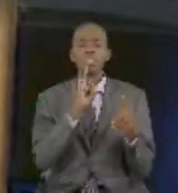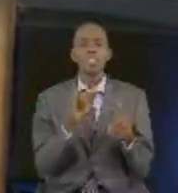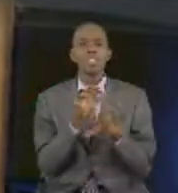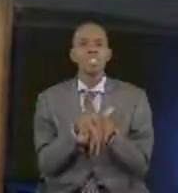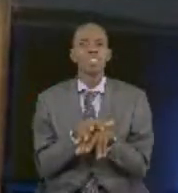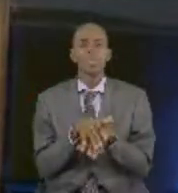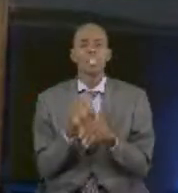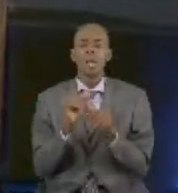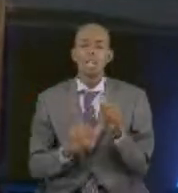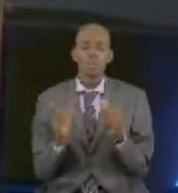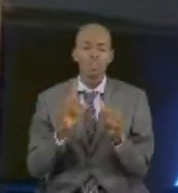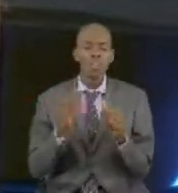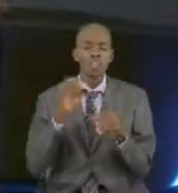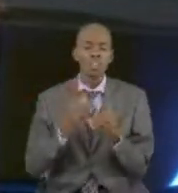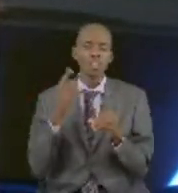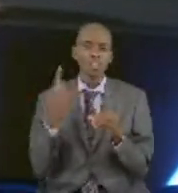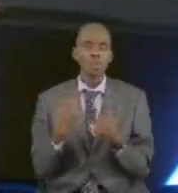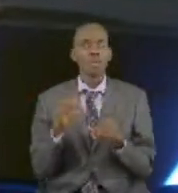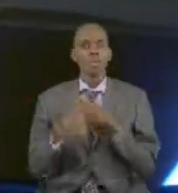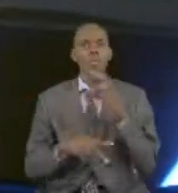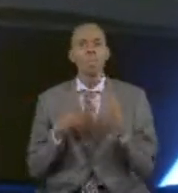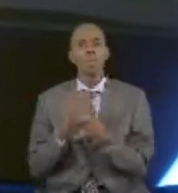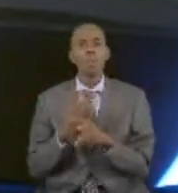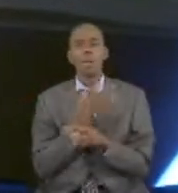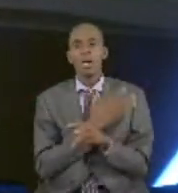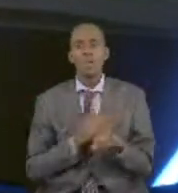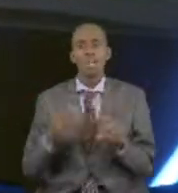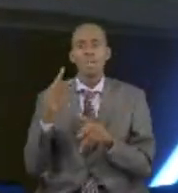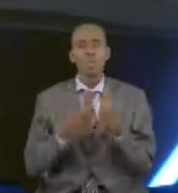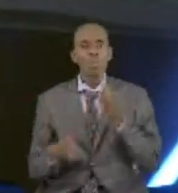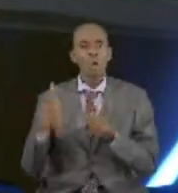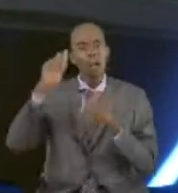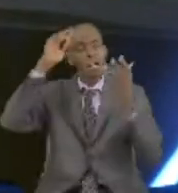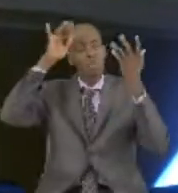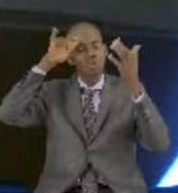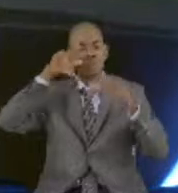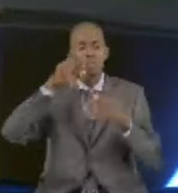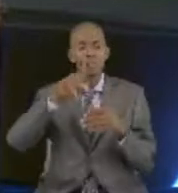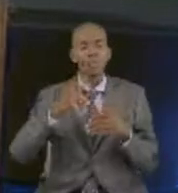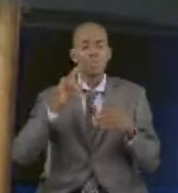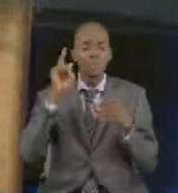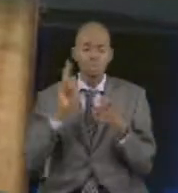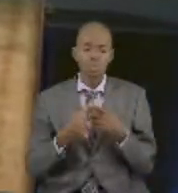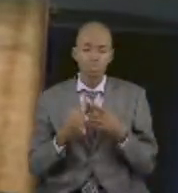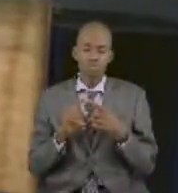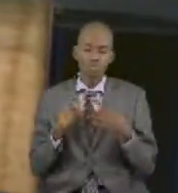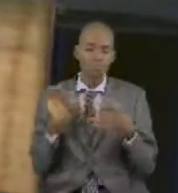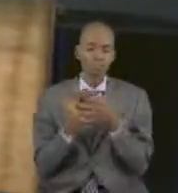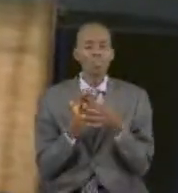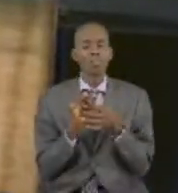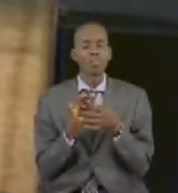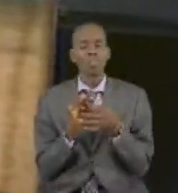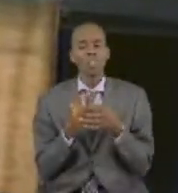malin. Ils sont sous la sédition. Alors, les gens s'attendent à ce que tu